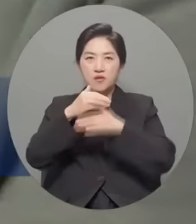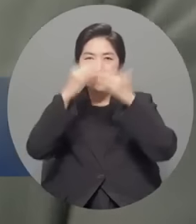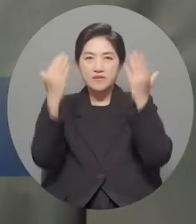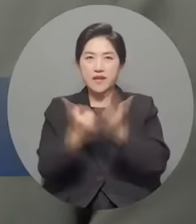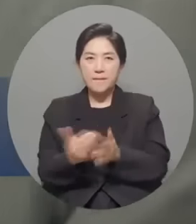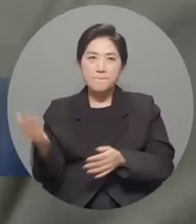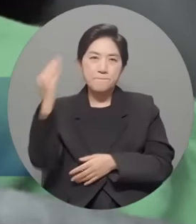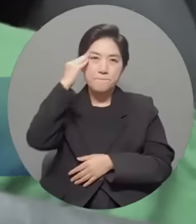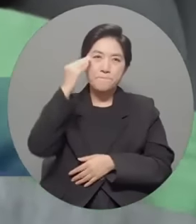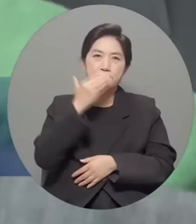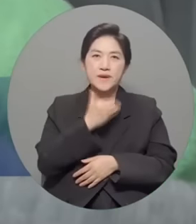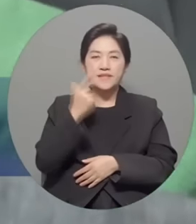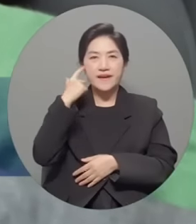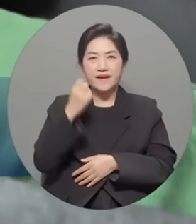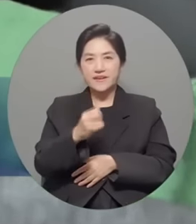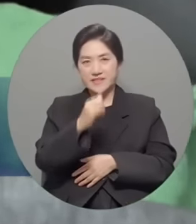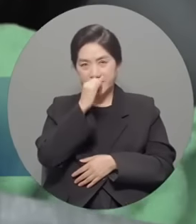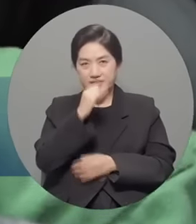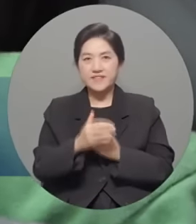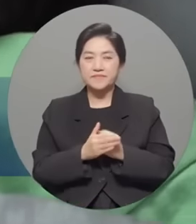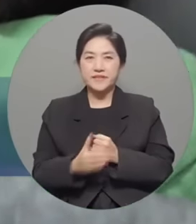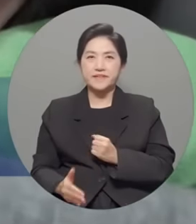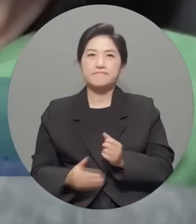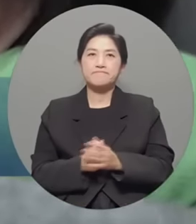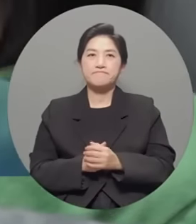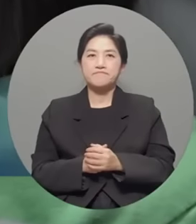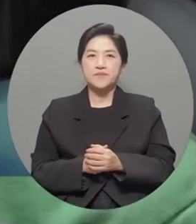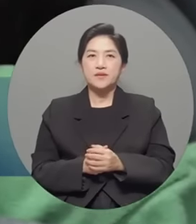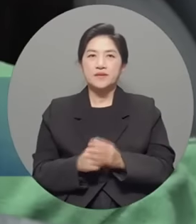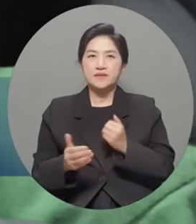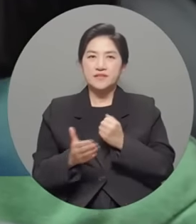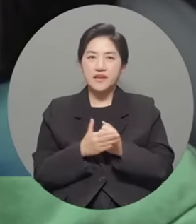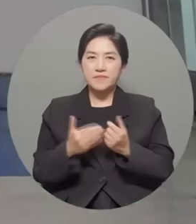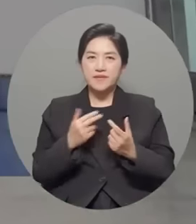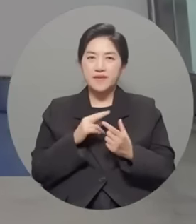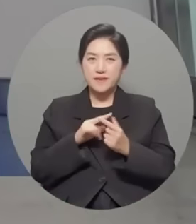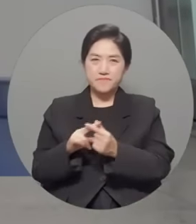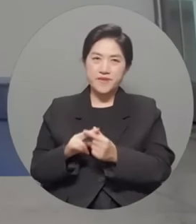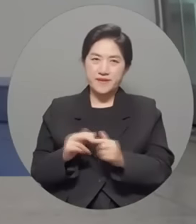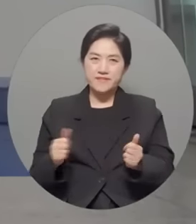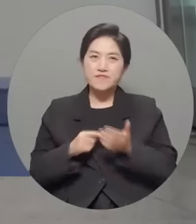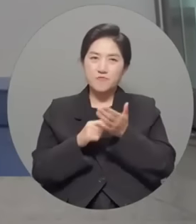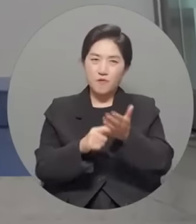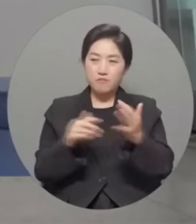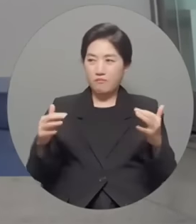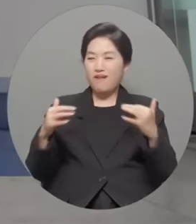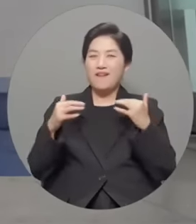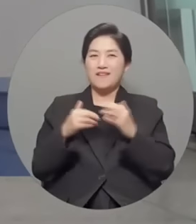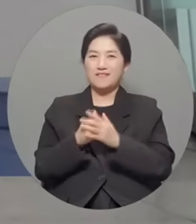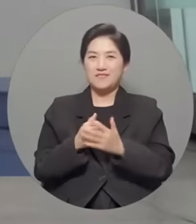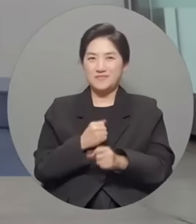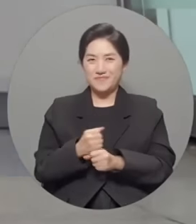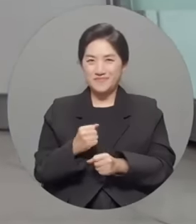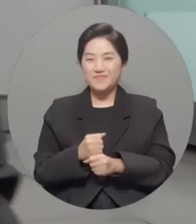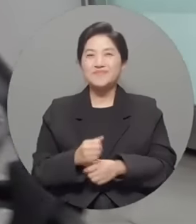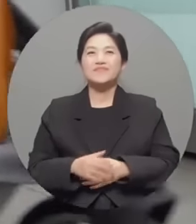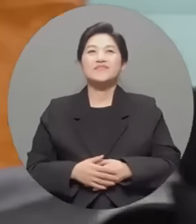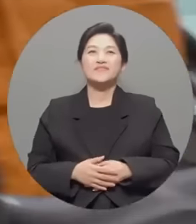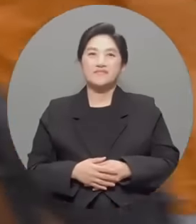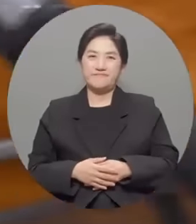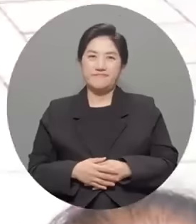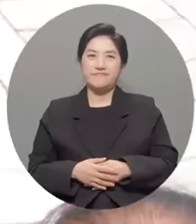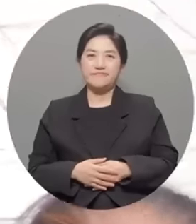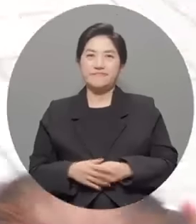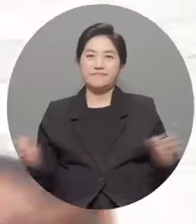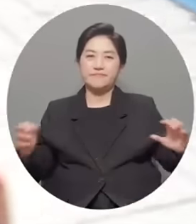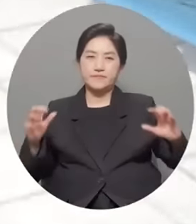침해할 수도 있을 것이라는 생각을 했어요. 그래서 함께 하게 됐는데 이렇게까지 주목을 받을 줄은 몰랐고. 전